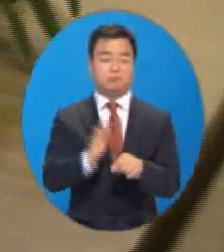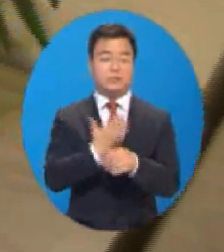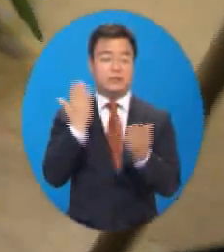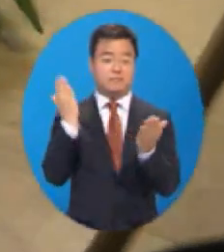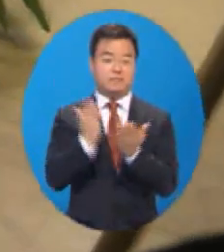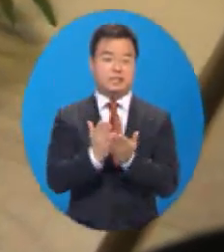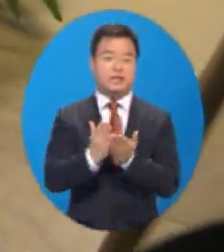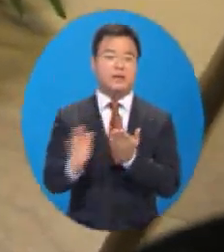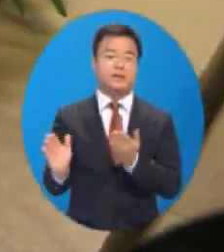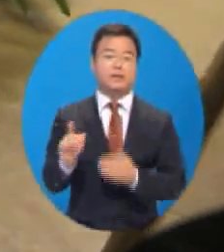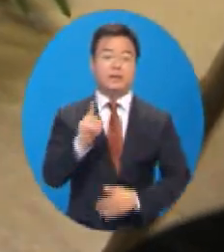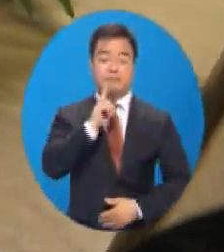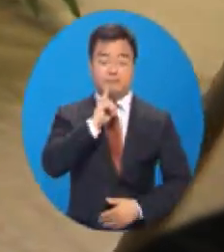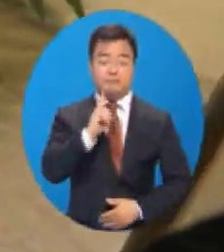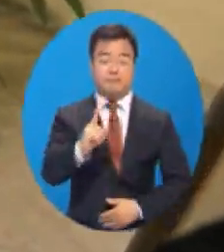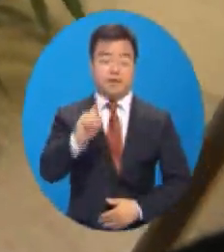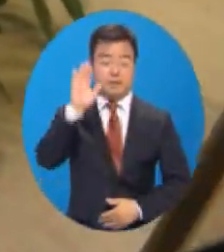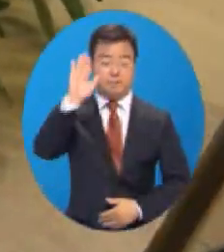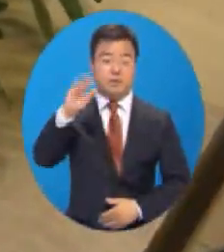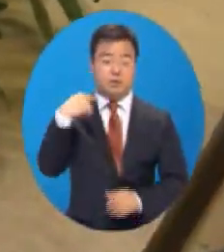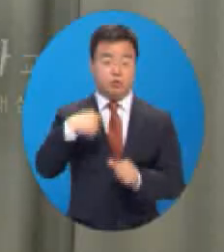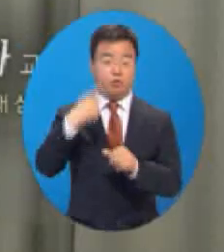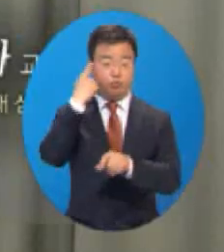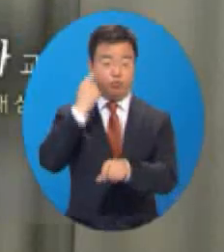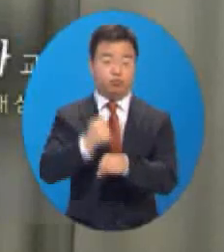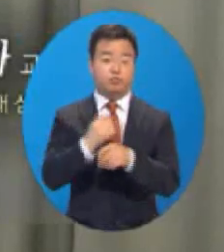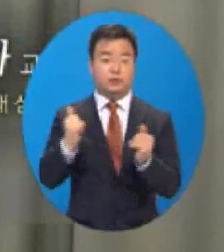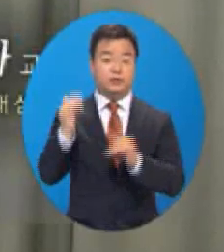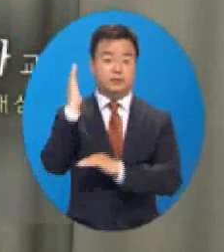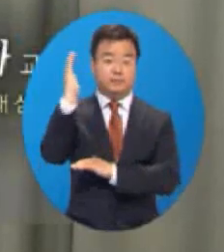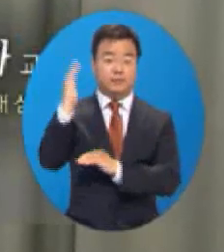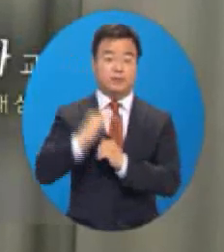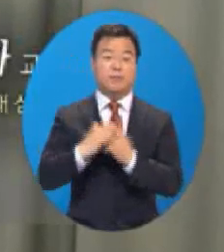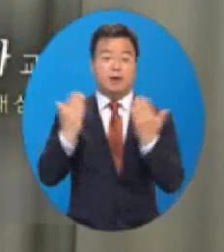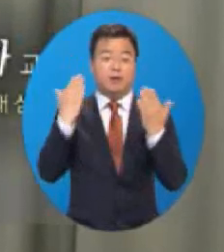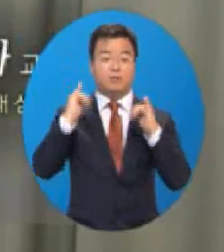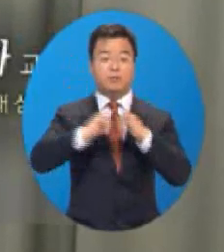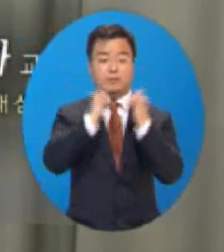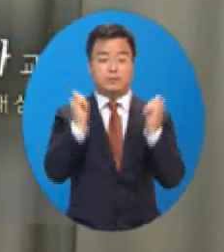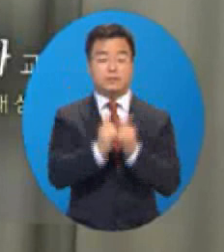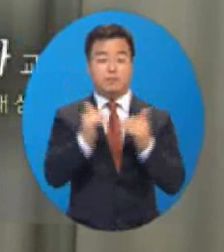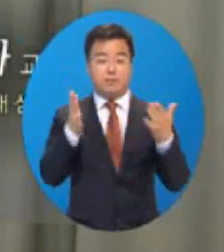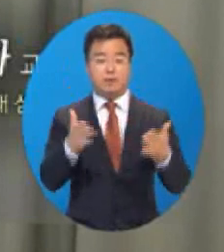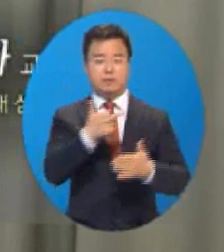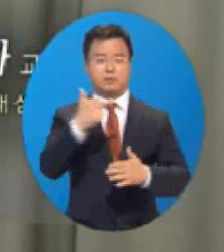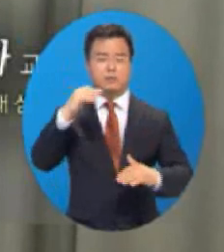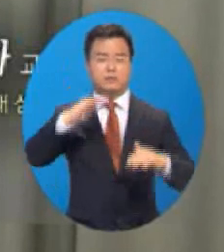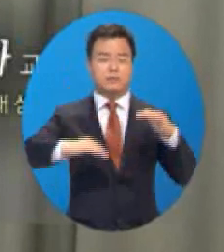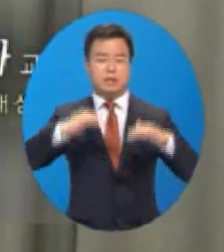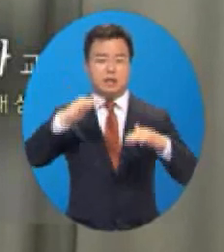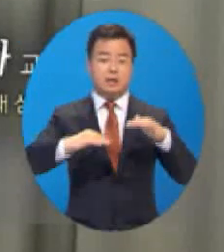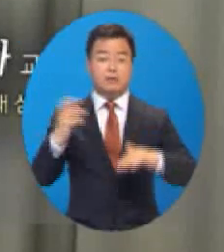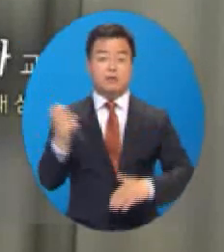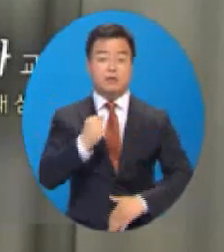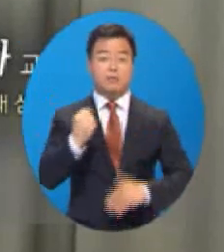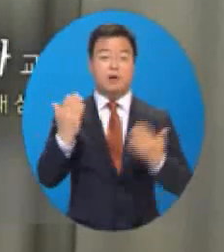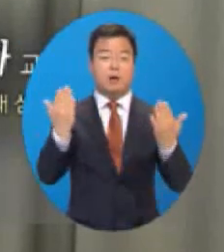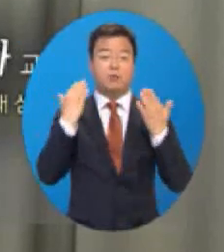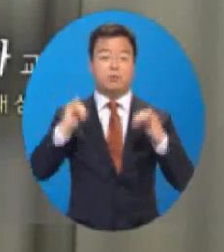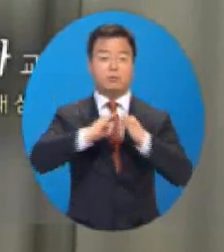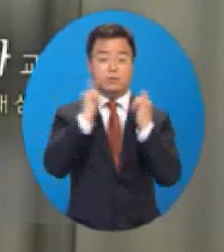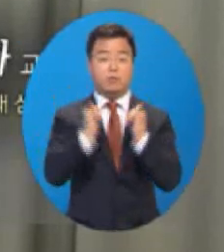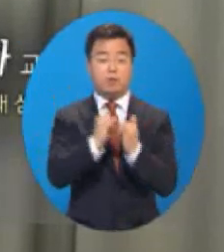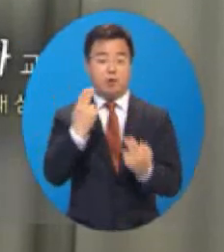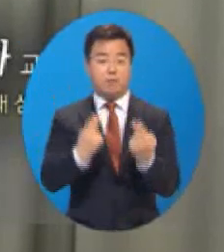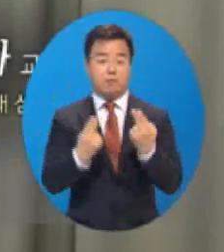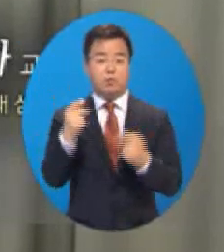교육을 연구하는 학자들의 의견입니다. There is a huge gap now between everyday practices